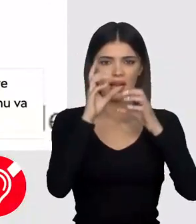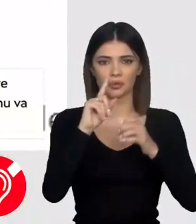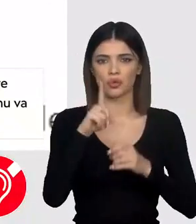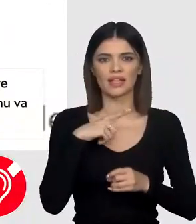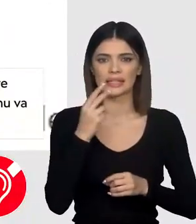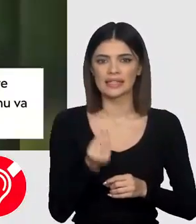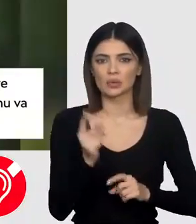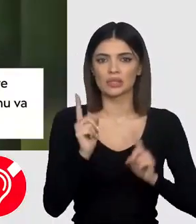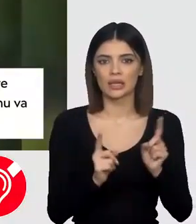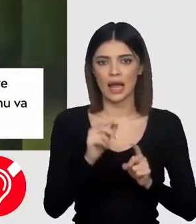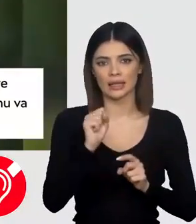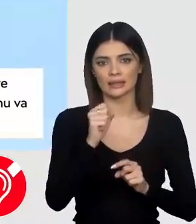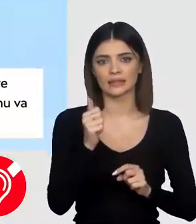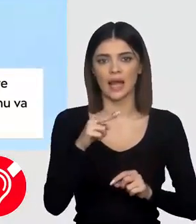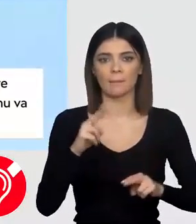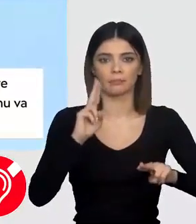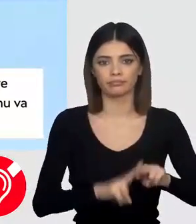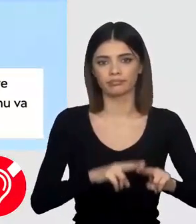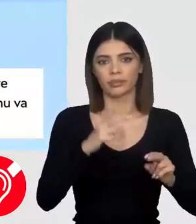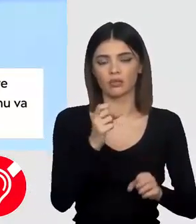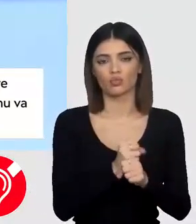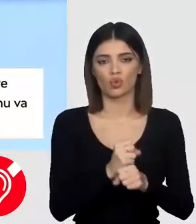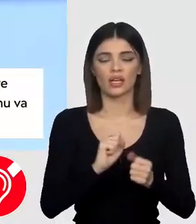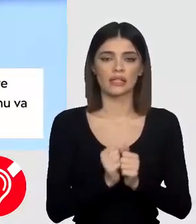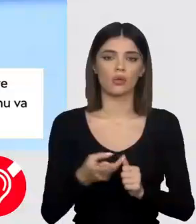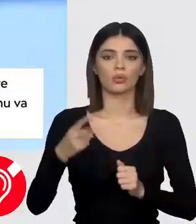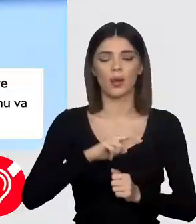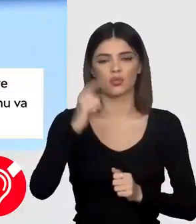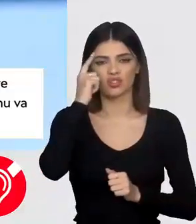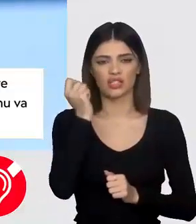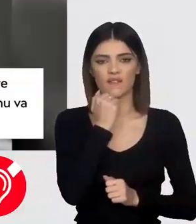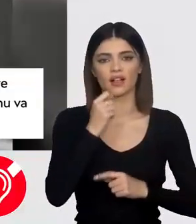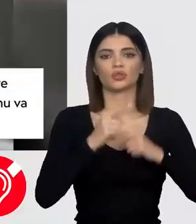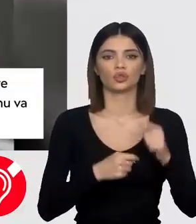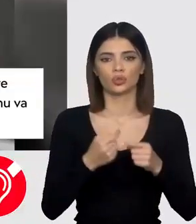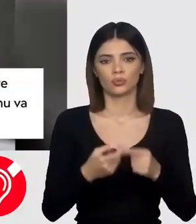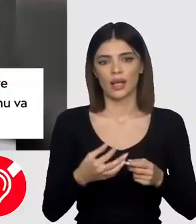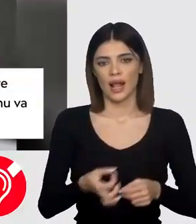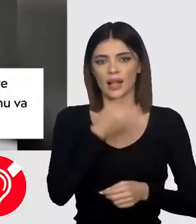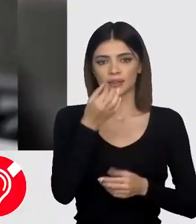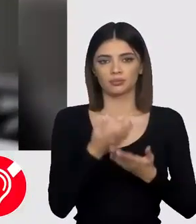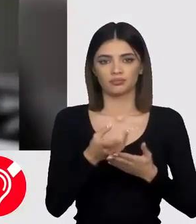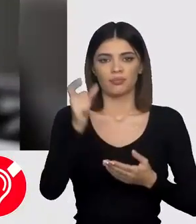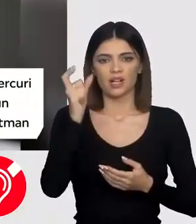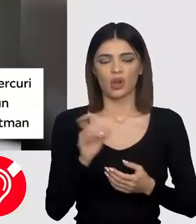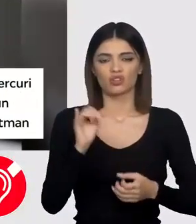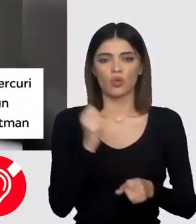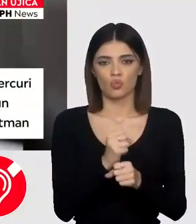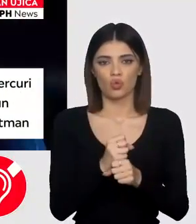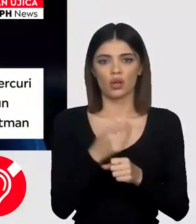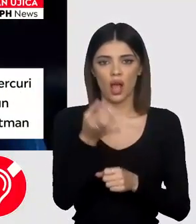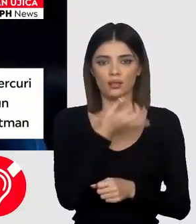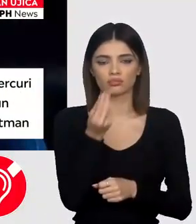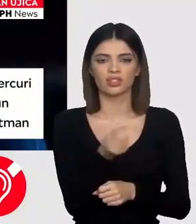dacă Altman va veni la Microsoft sau se va întoarce la OpenAI. Apoi a venit răscoala angajaților care cereau demisia conducerii